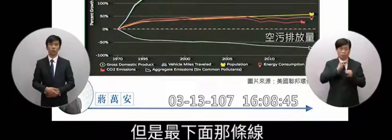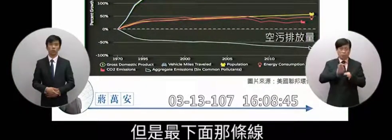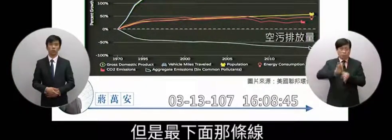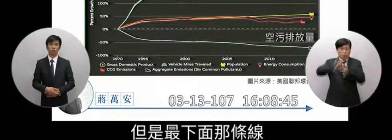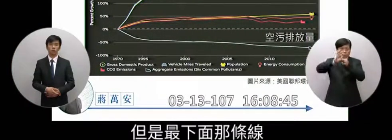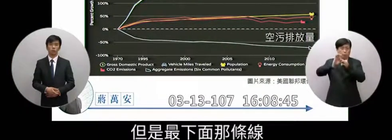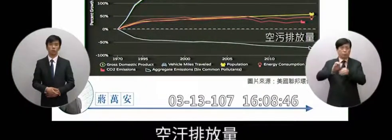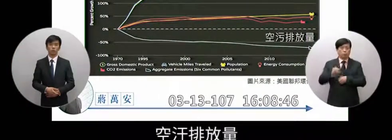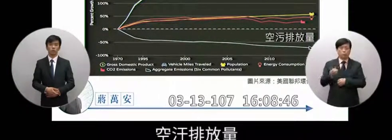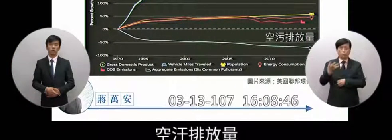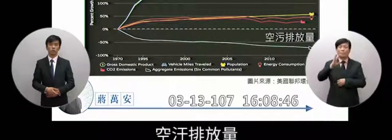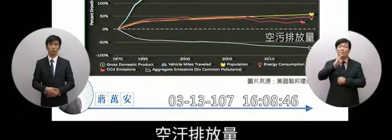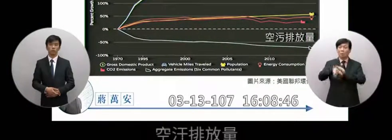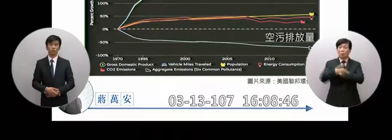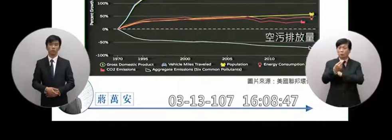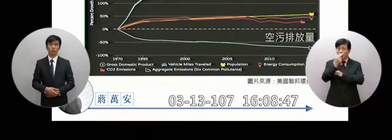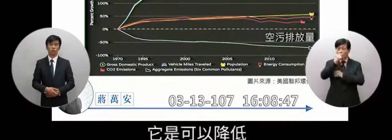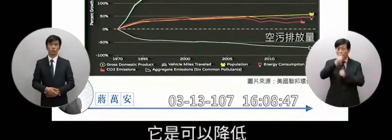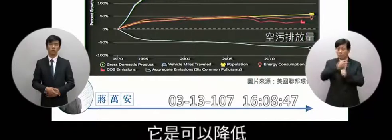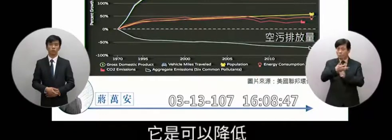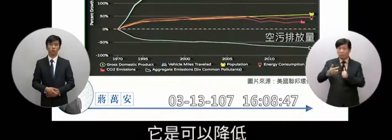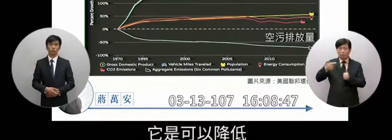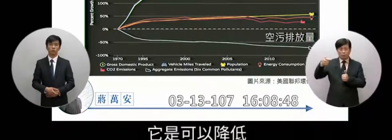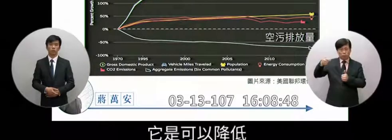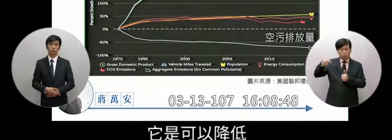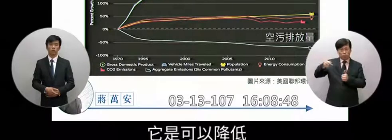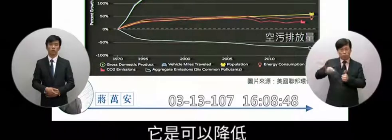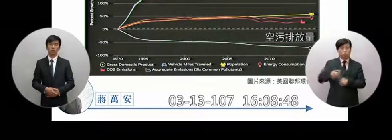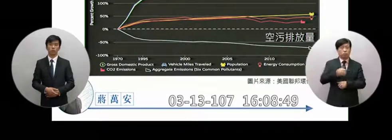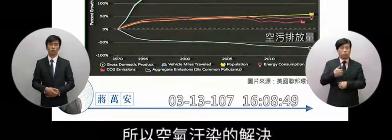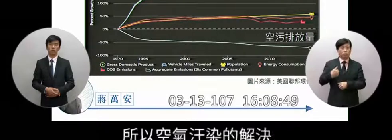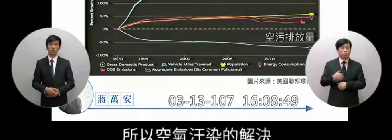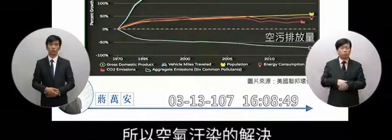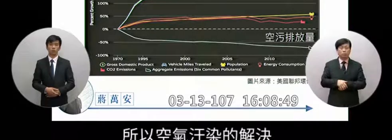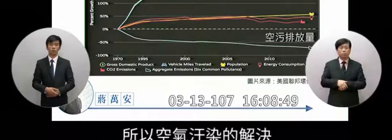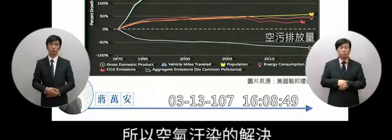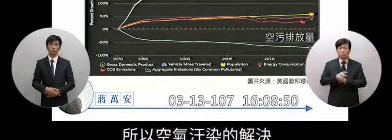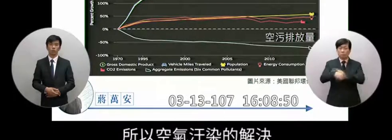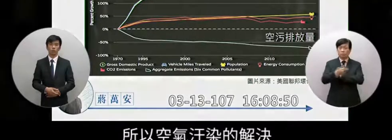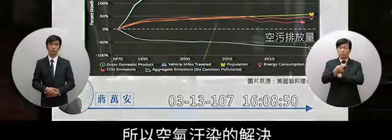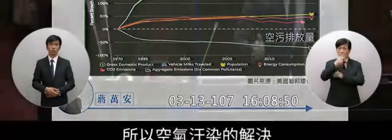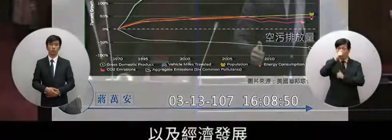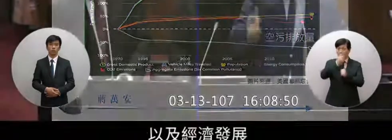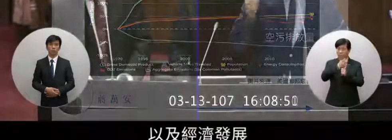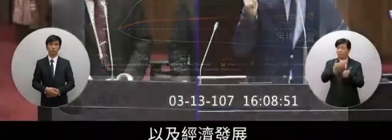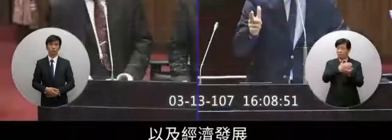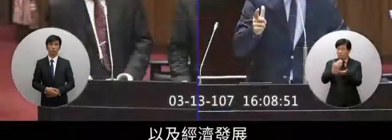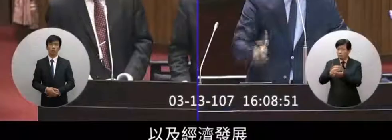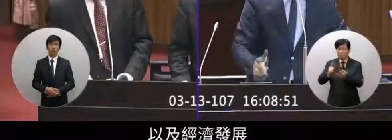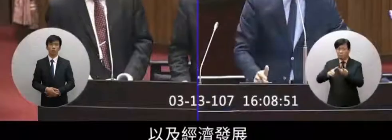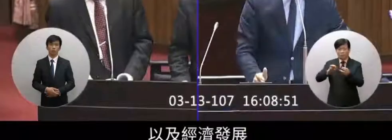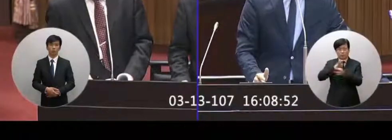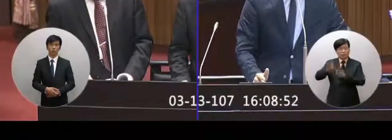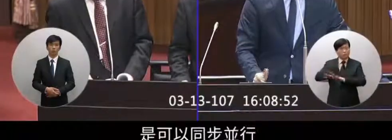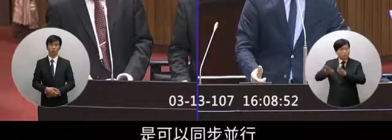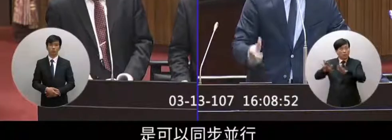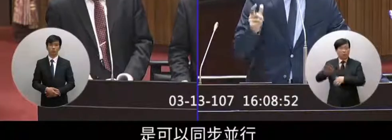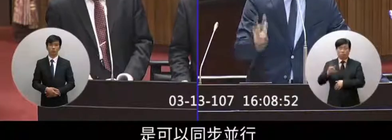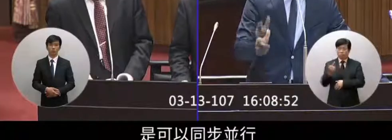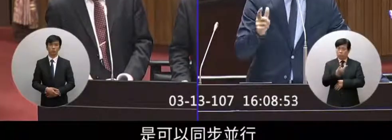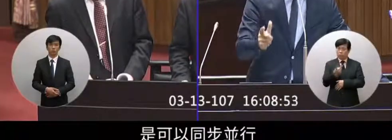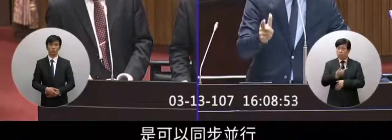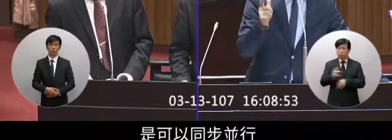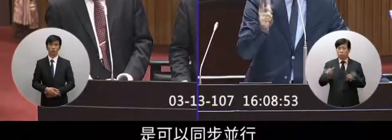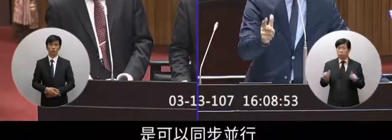但是最下面那条线，空污排放量它是可以降低。所以空气污染的解决以及经济发展